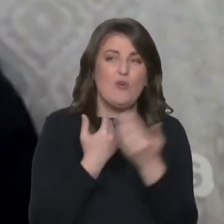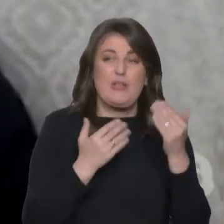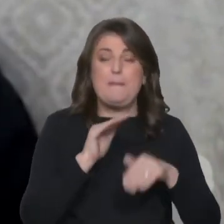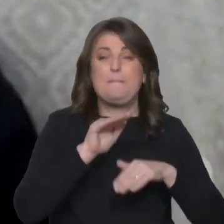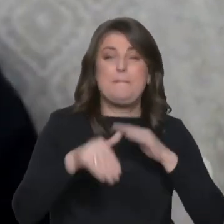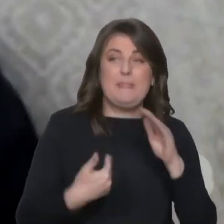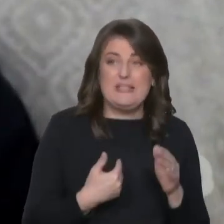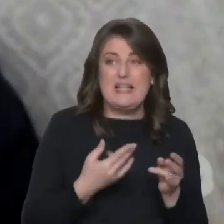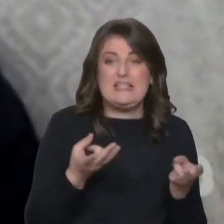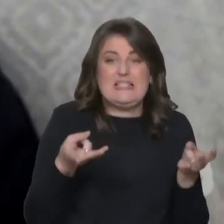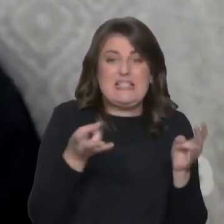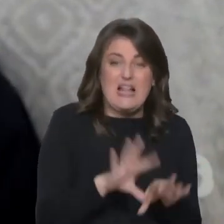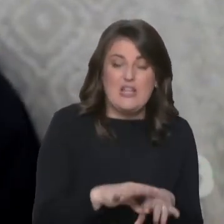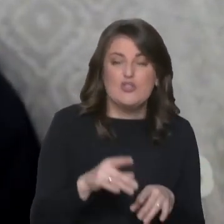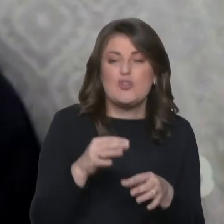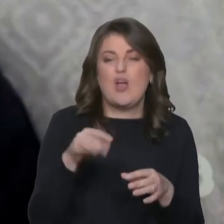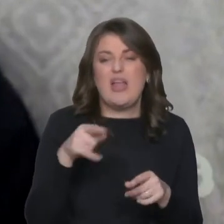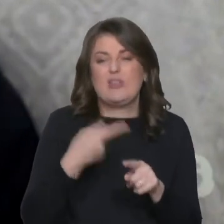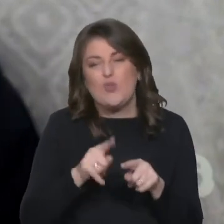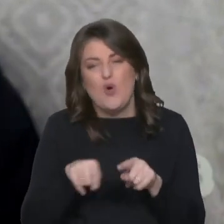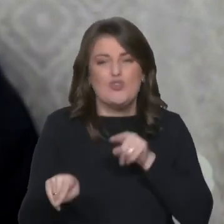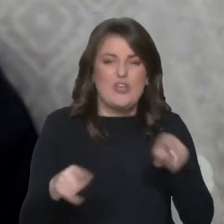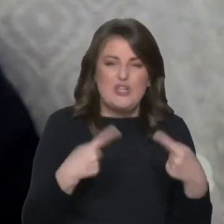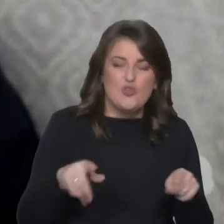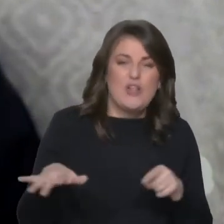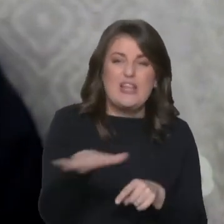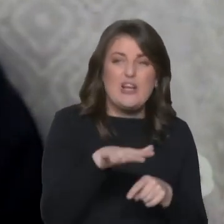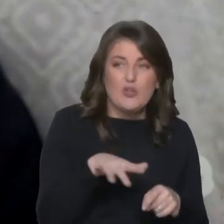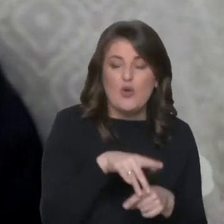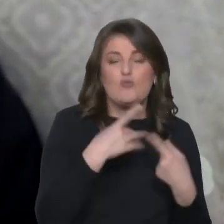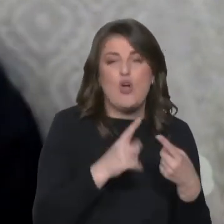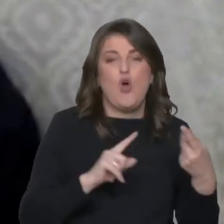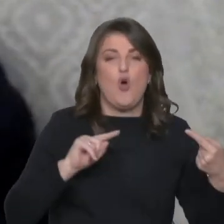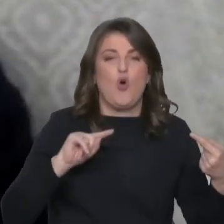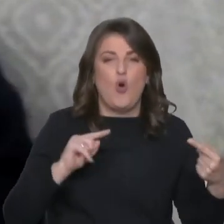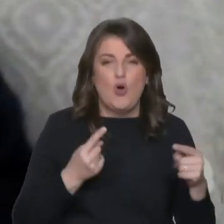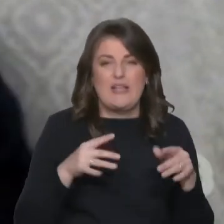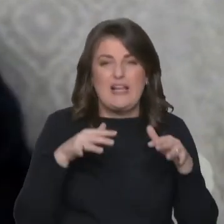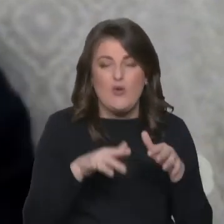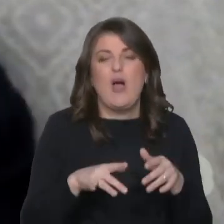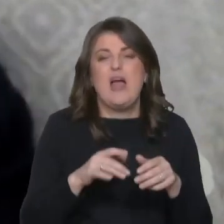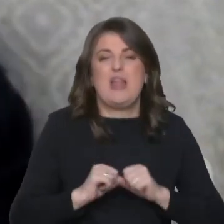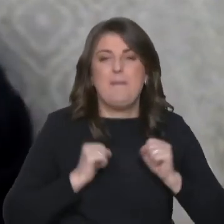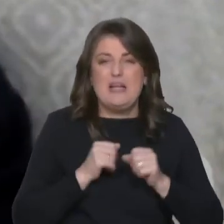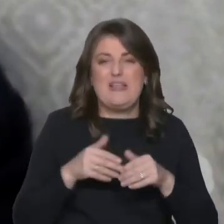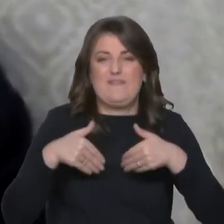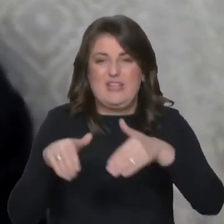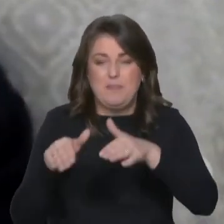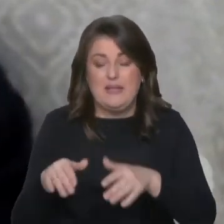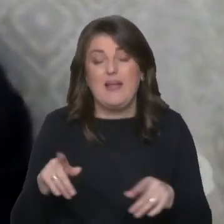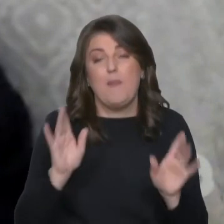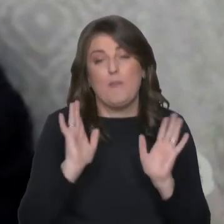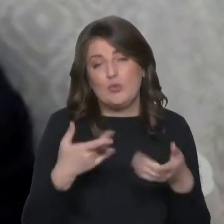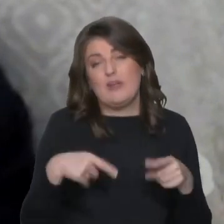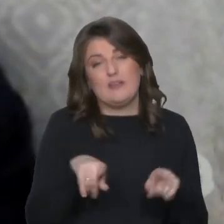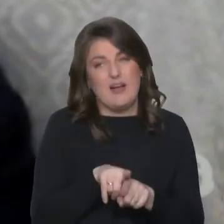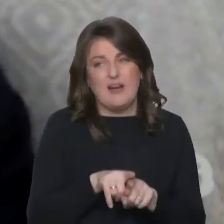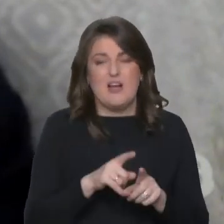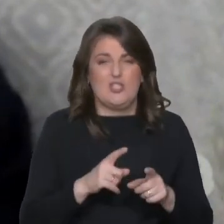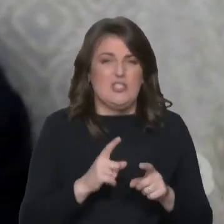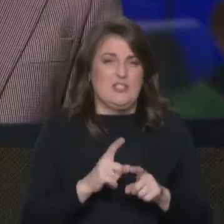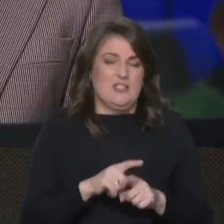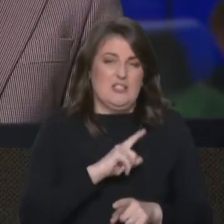після залишення тої чи іншої території знову ж таки контратакують, намагаючись відбити позиції. Тобто буде така